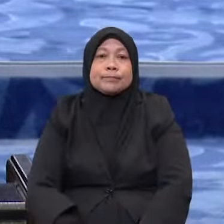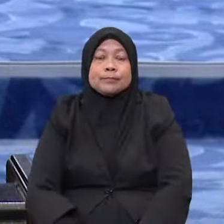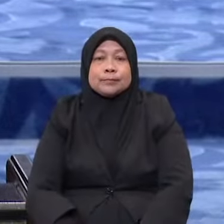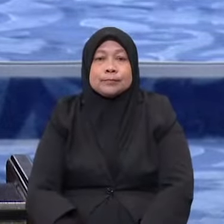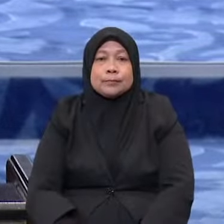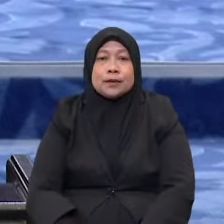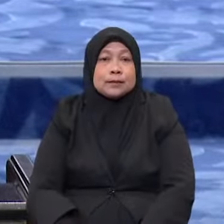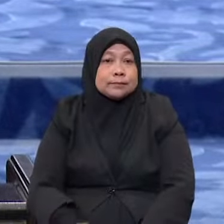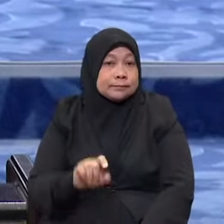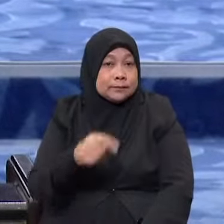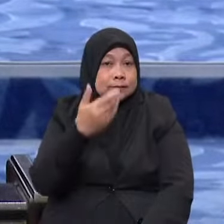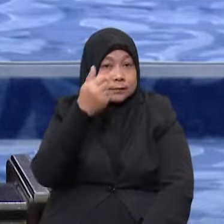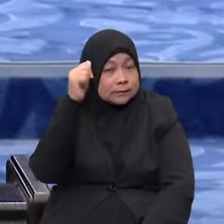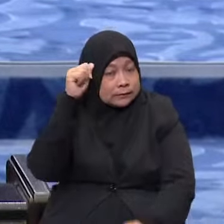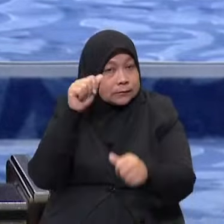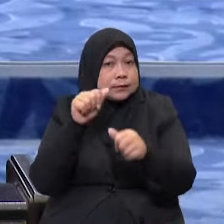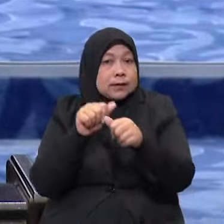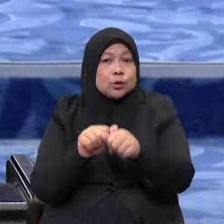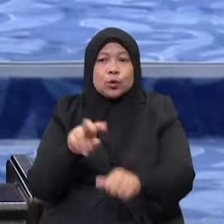Jangan lupa,